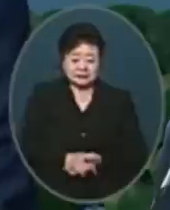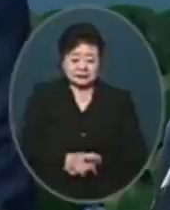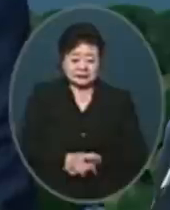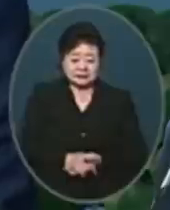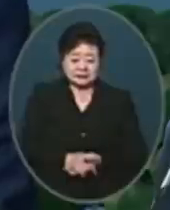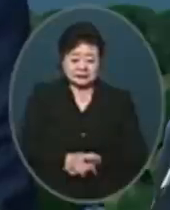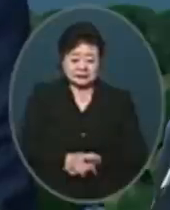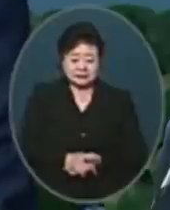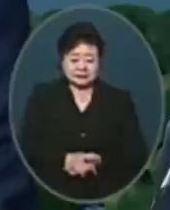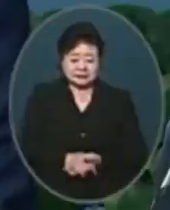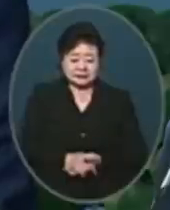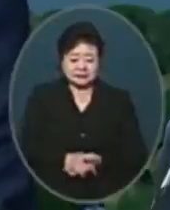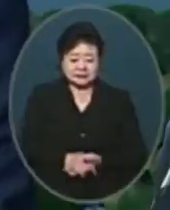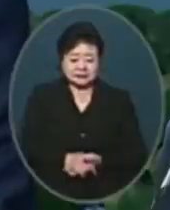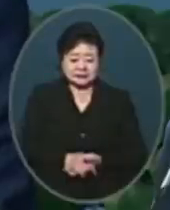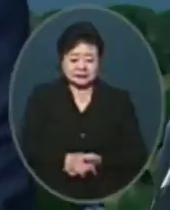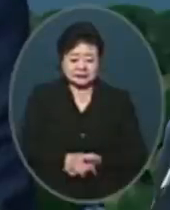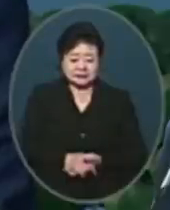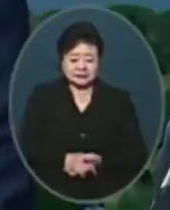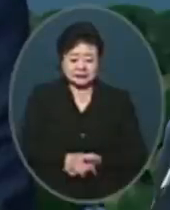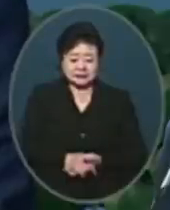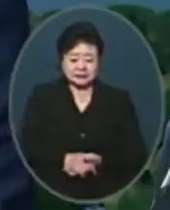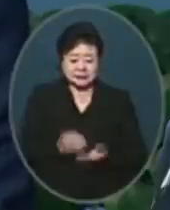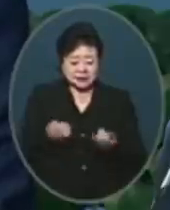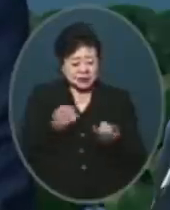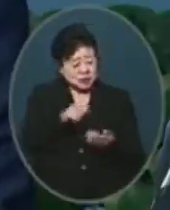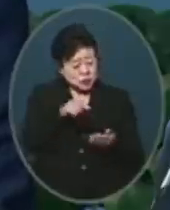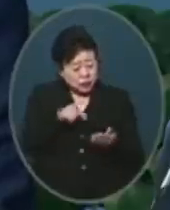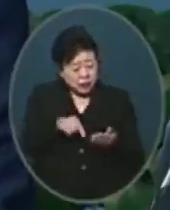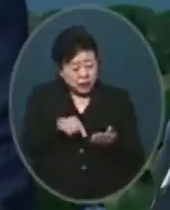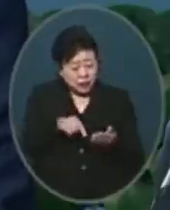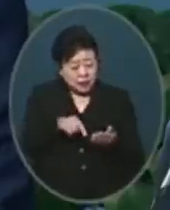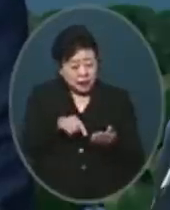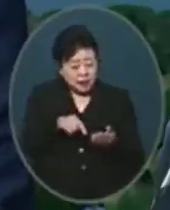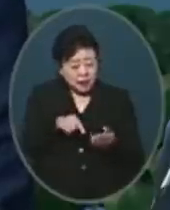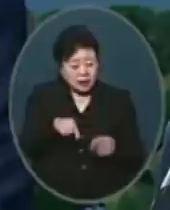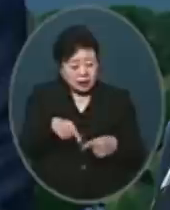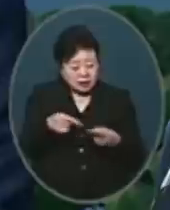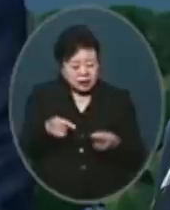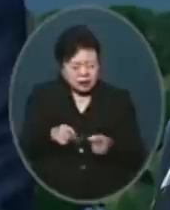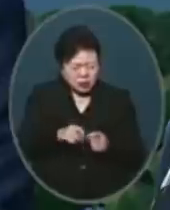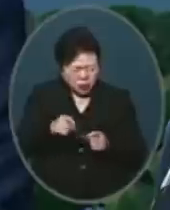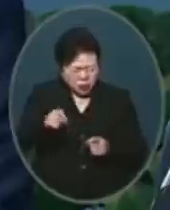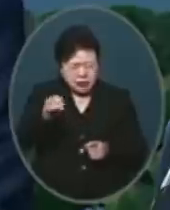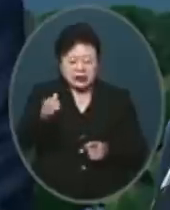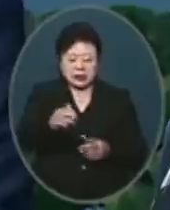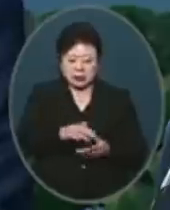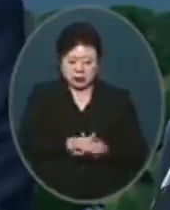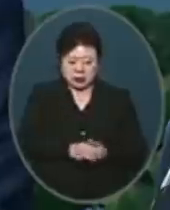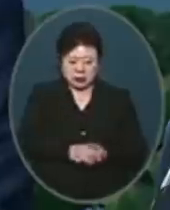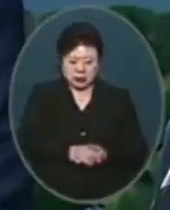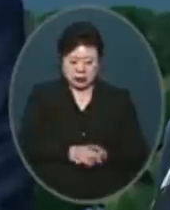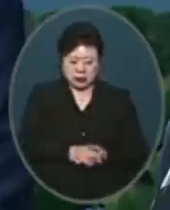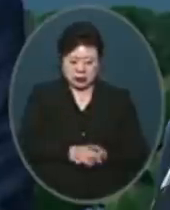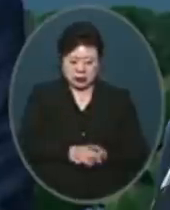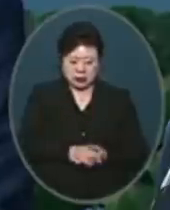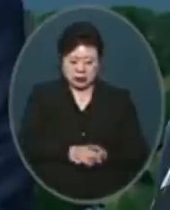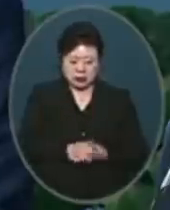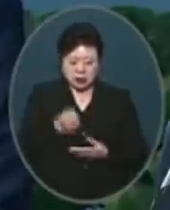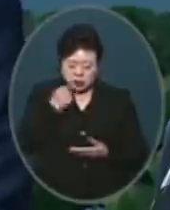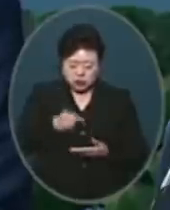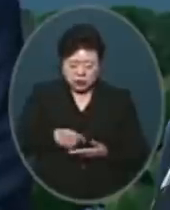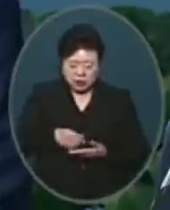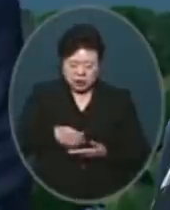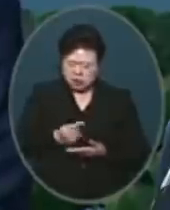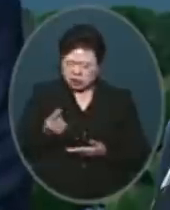그렇지 않아도 그렇지, 내가 이 여자 속에 들어있은 지 오랜 세월이 됐는데 쉽게 나갈